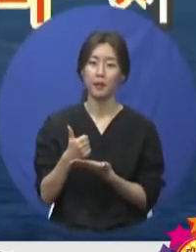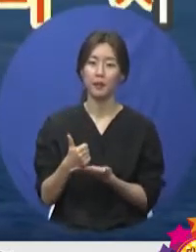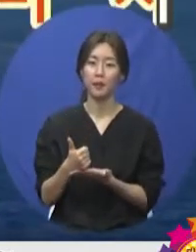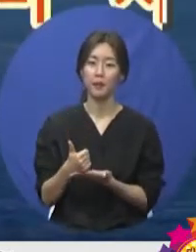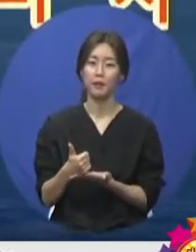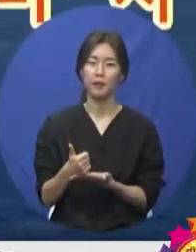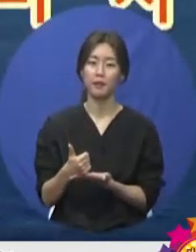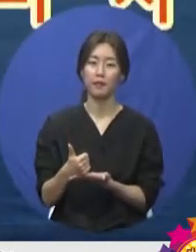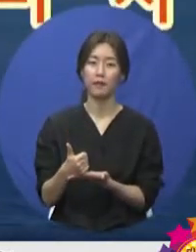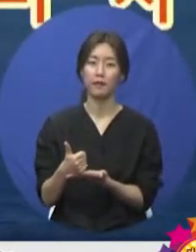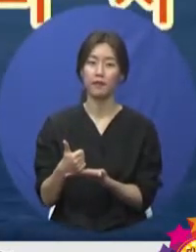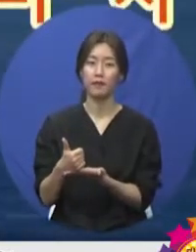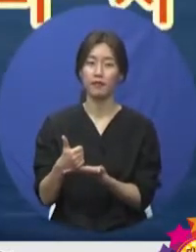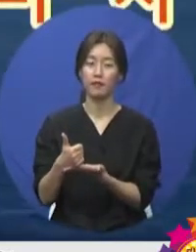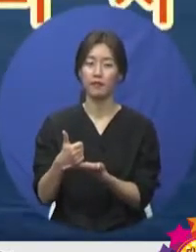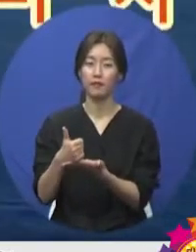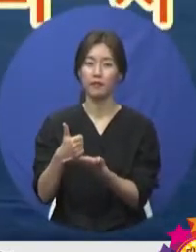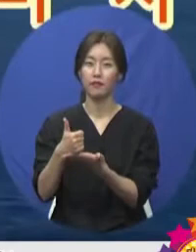아버지